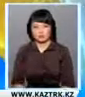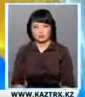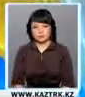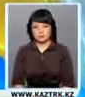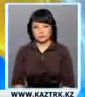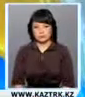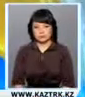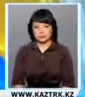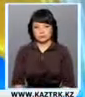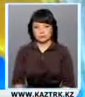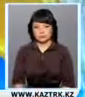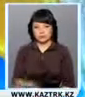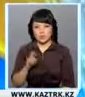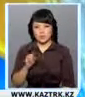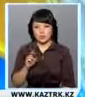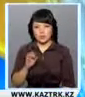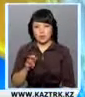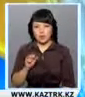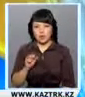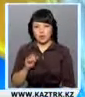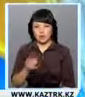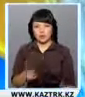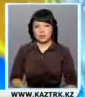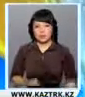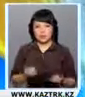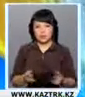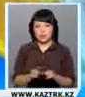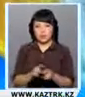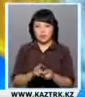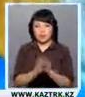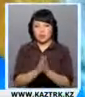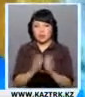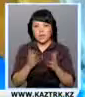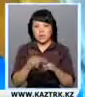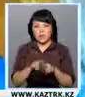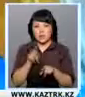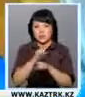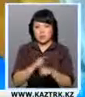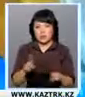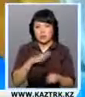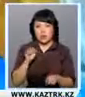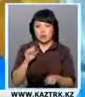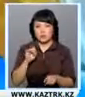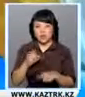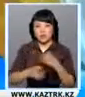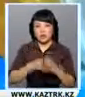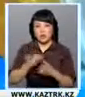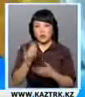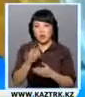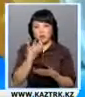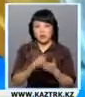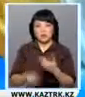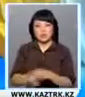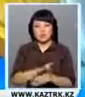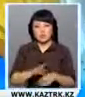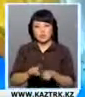Ел жаңалықтарына оралсақ, Хәкім Абайдың Саф алтындай сом-сом туындыларын насихаттайтын Абай әлемі атты республикалық өнер байқауы